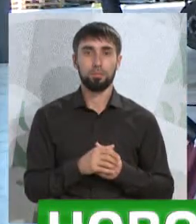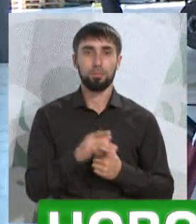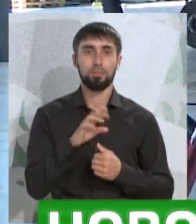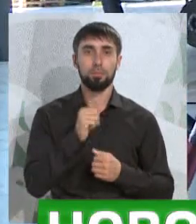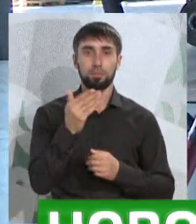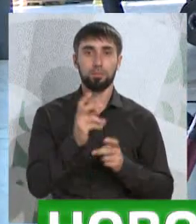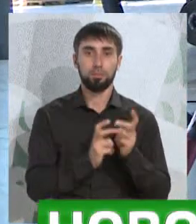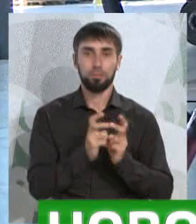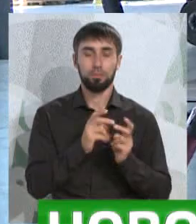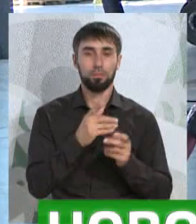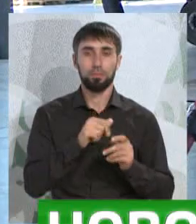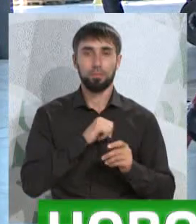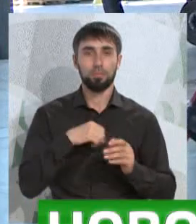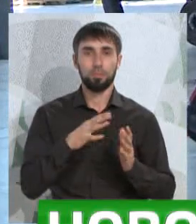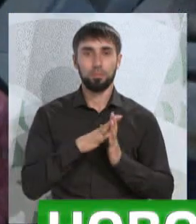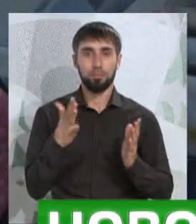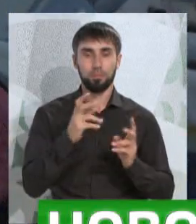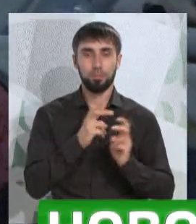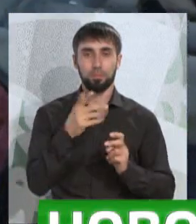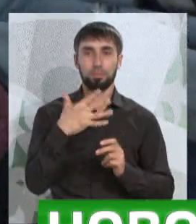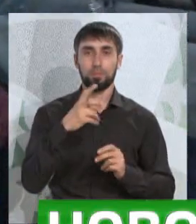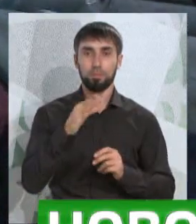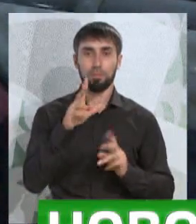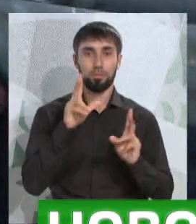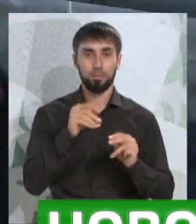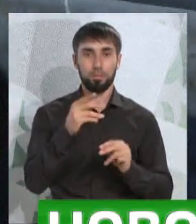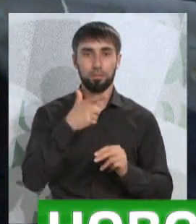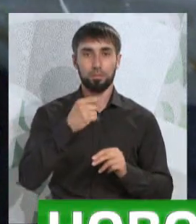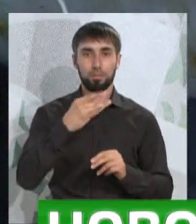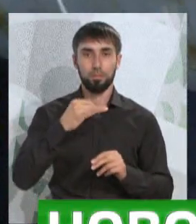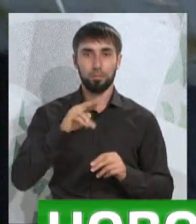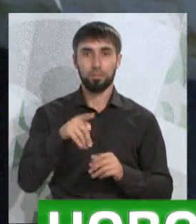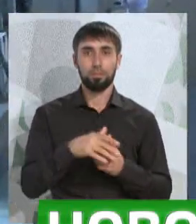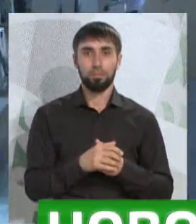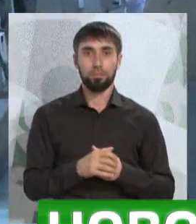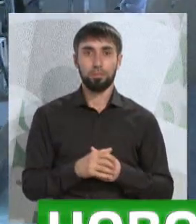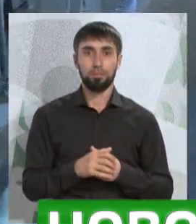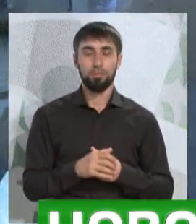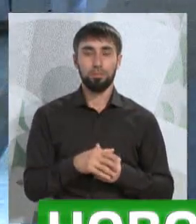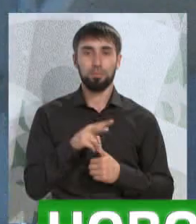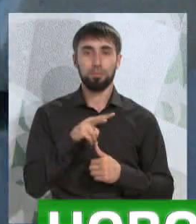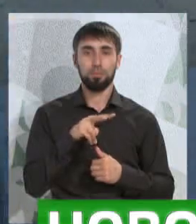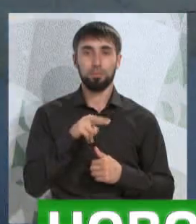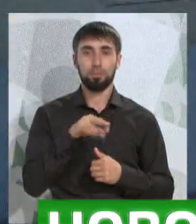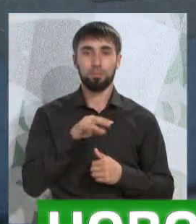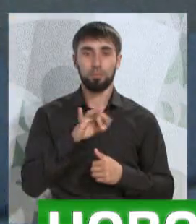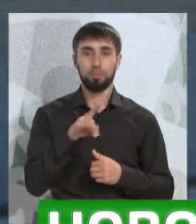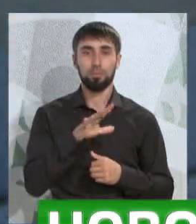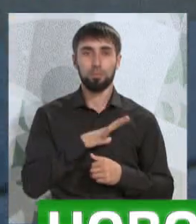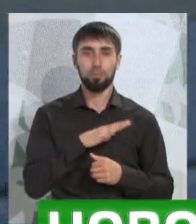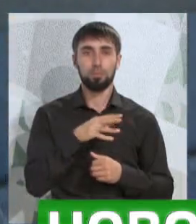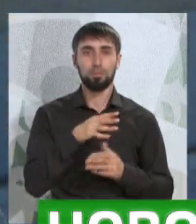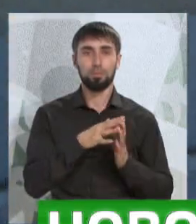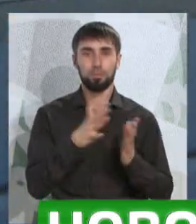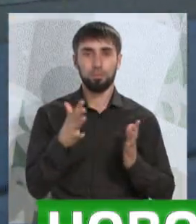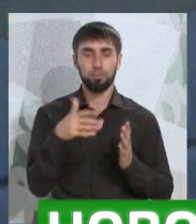крупных предприятий в регионе. 50 лет гарантии – вот задача, которую ставят и оправдывают здесь. Полимеры стали применять в промышленных